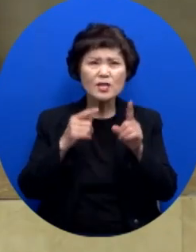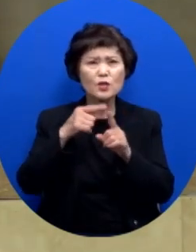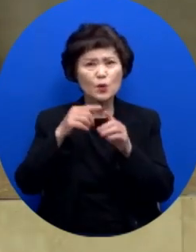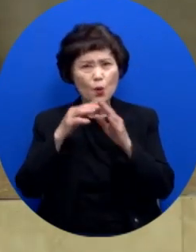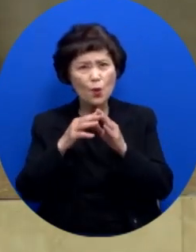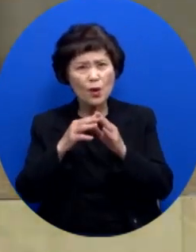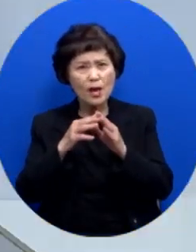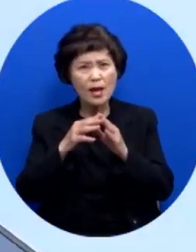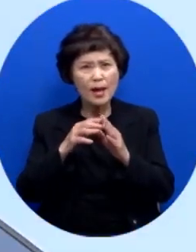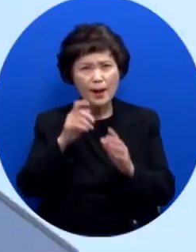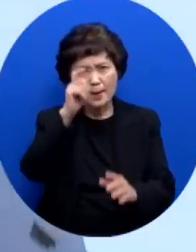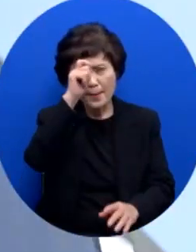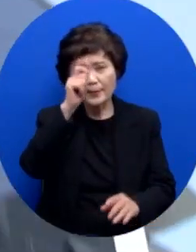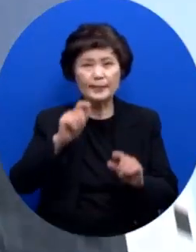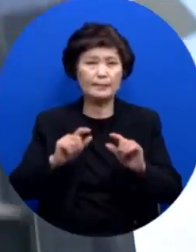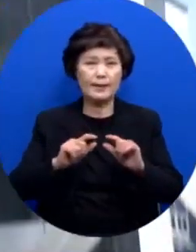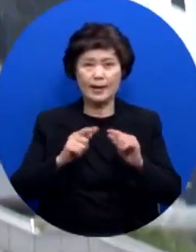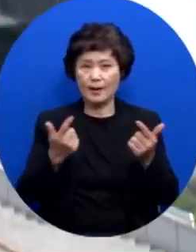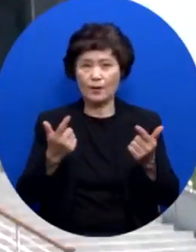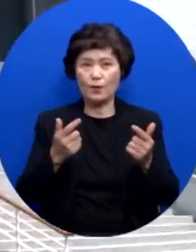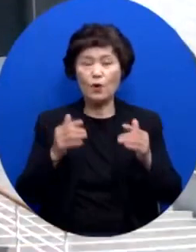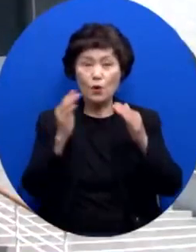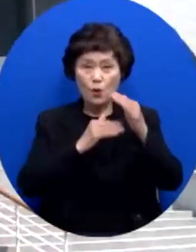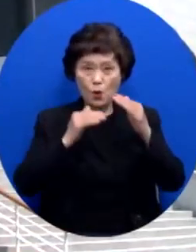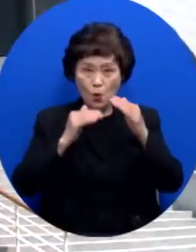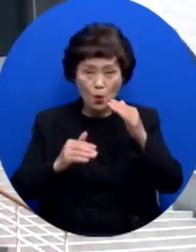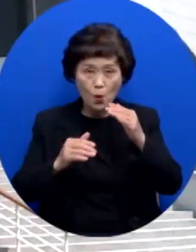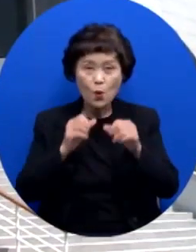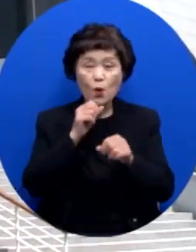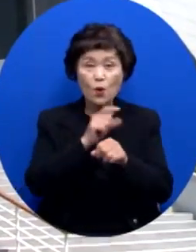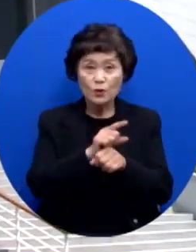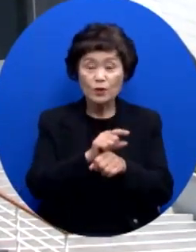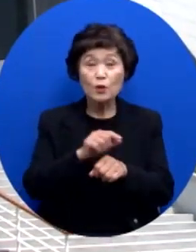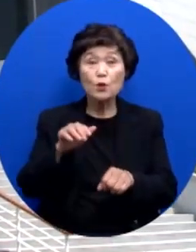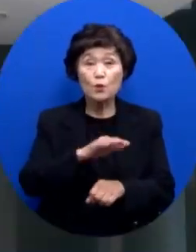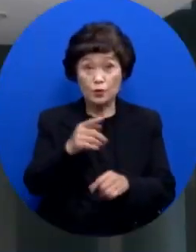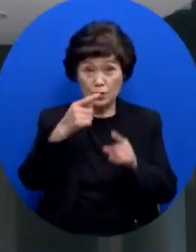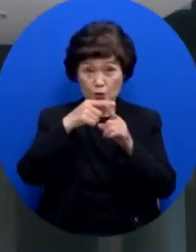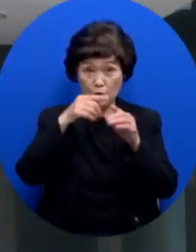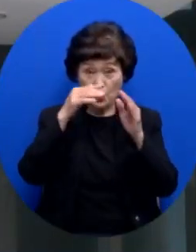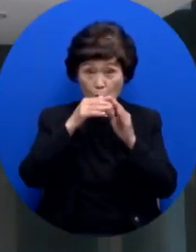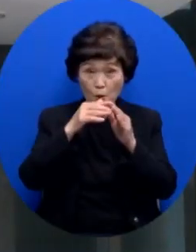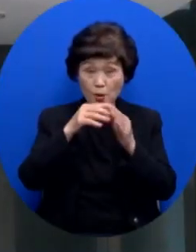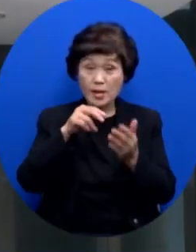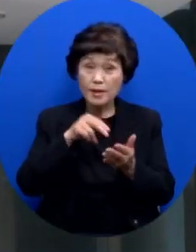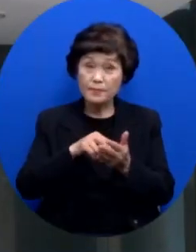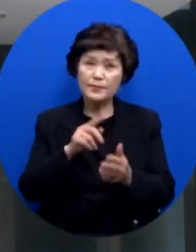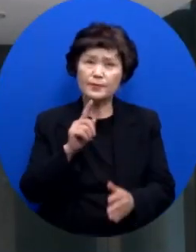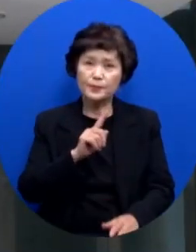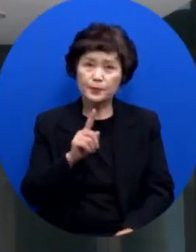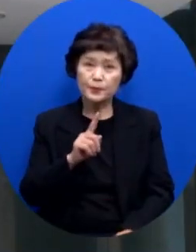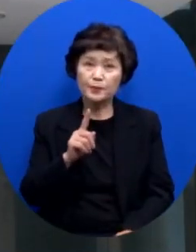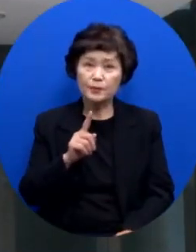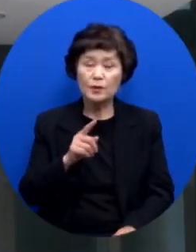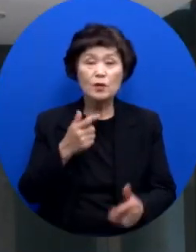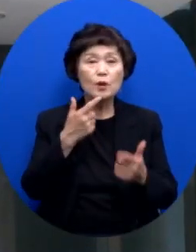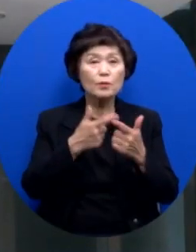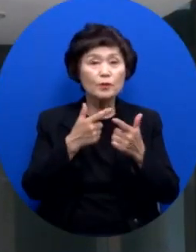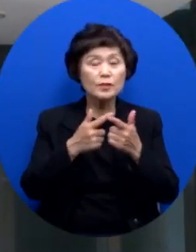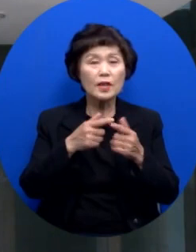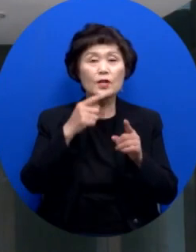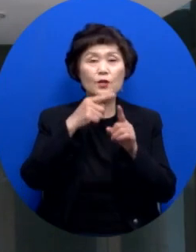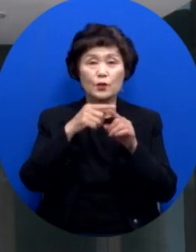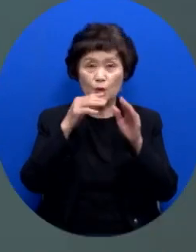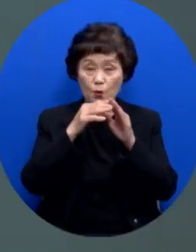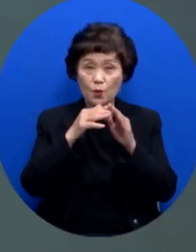공공성, 이 도시 안에서 수용로 교회의 위치는 이제 부산 교계뿐만